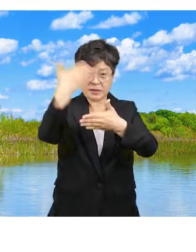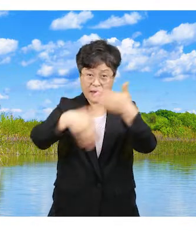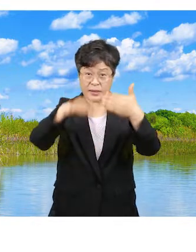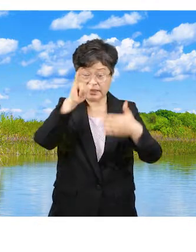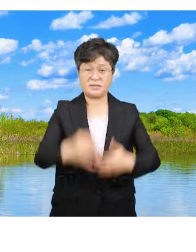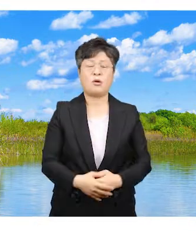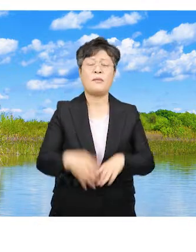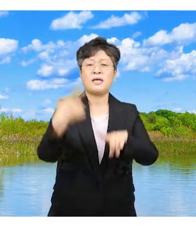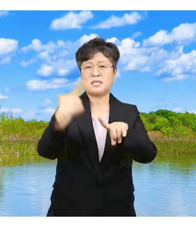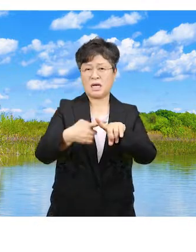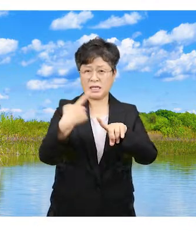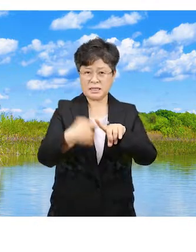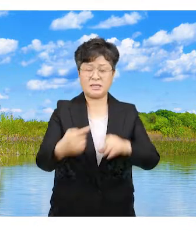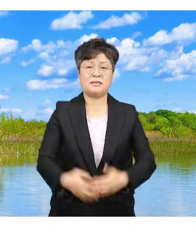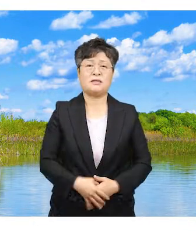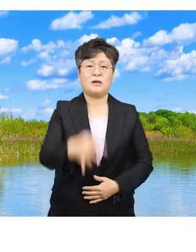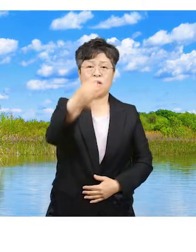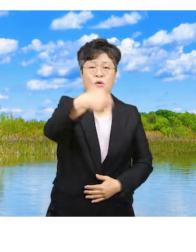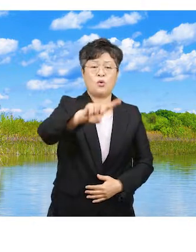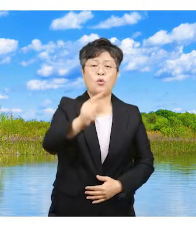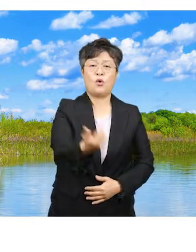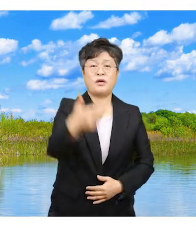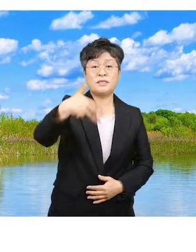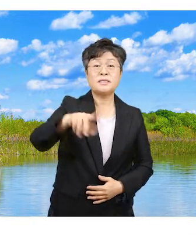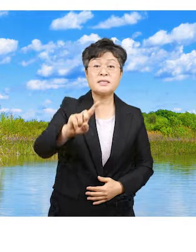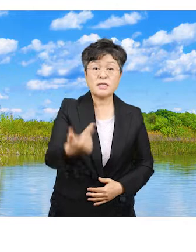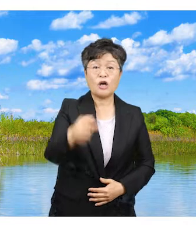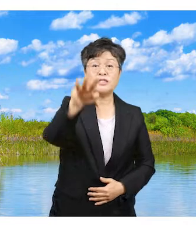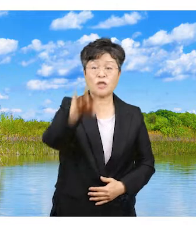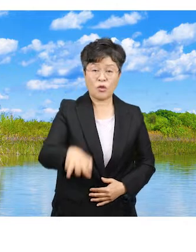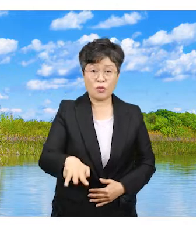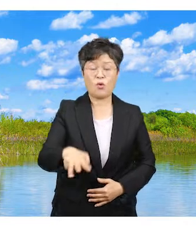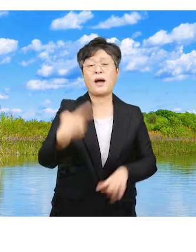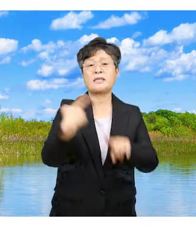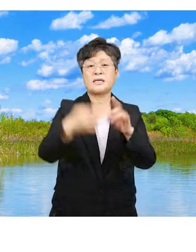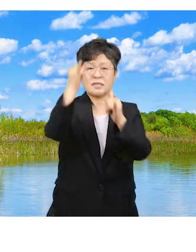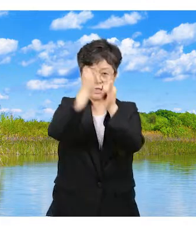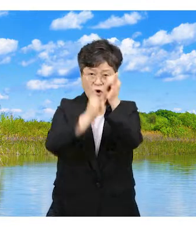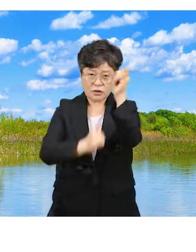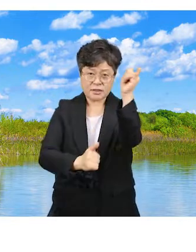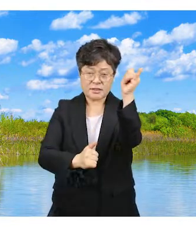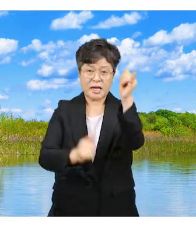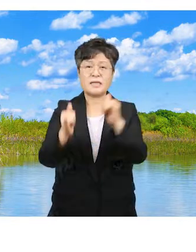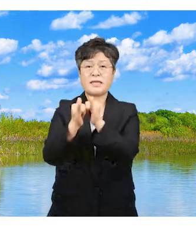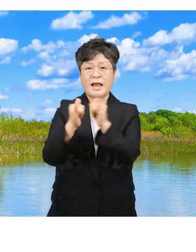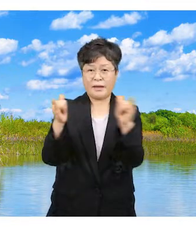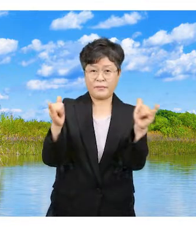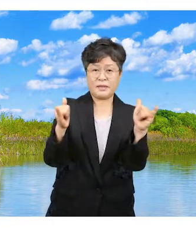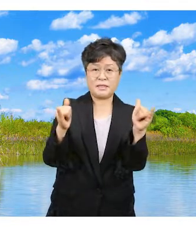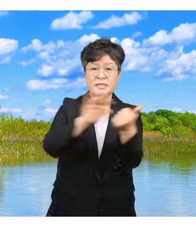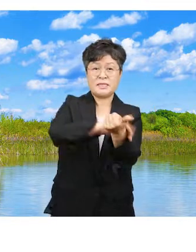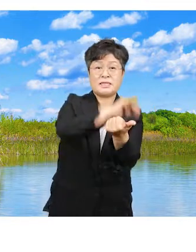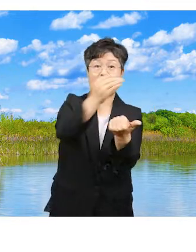있습니다. 마찬가지로 우리 원천천도 역사 인물들이 묘소가 자리